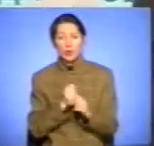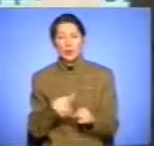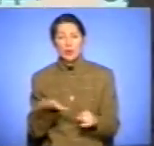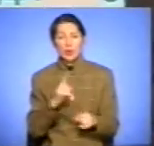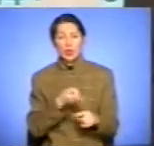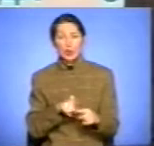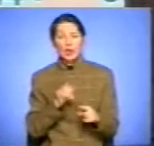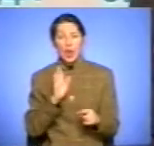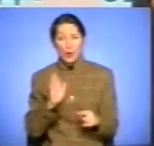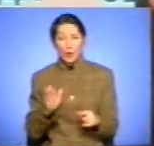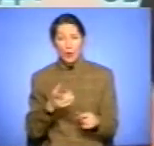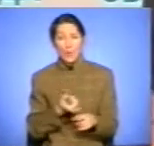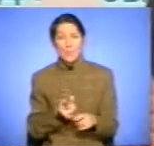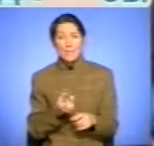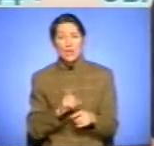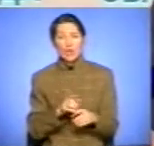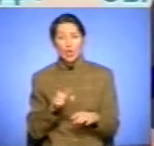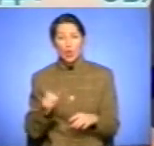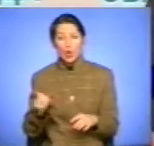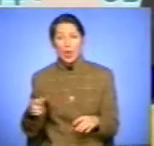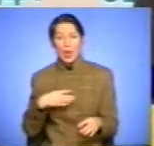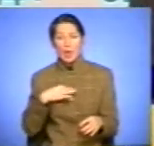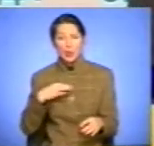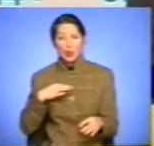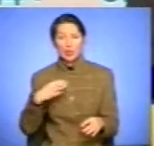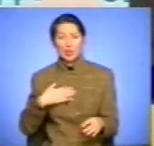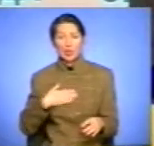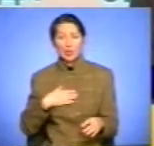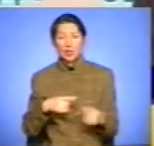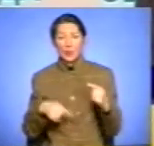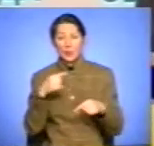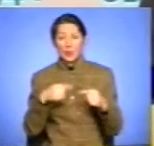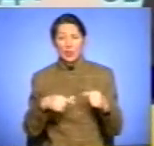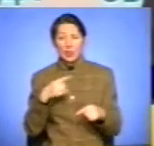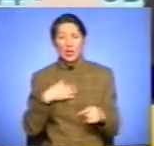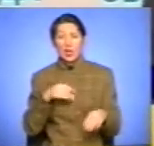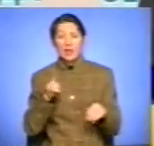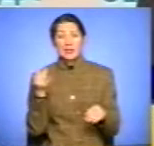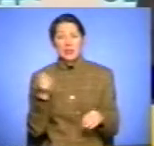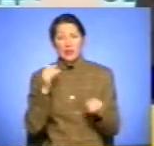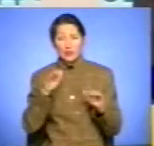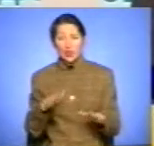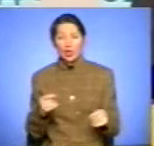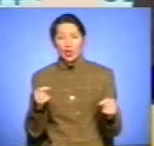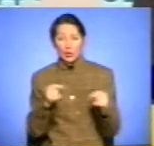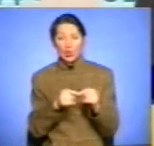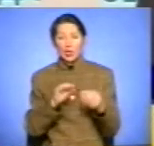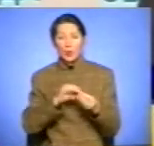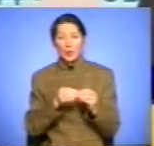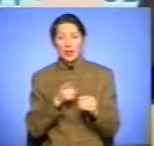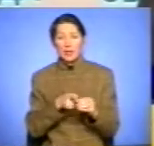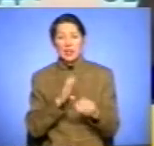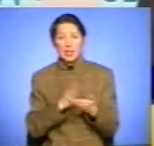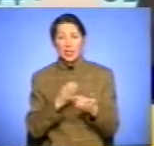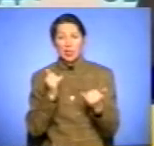в більшості людей байдужі наші суперечки Їх цікавить вирішення конкретних проблем які повинні бути перед е-е